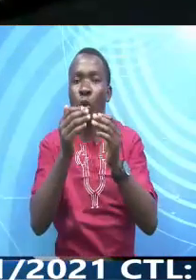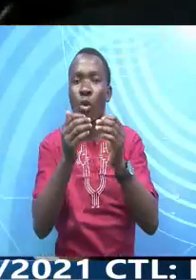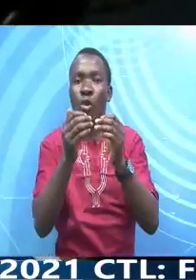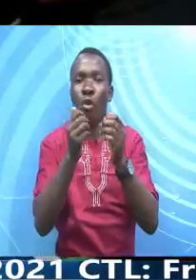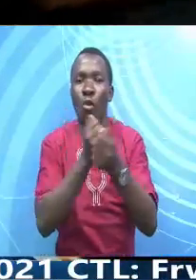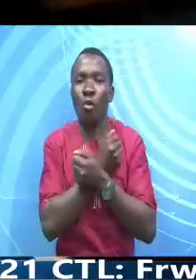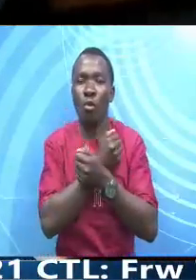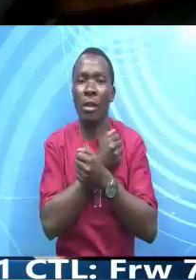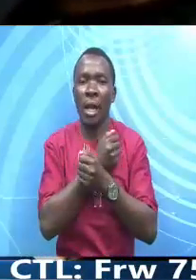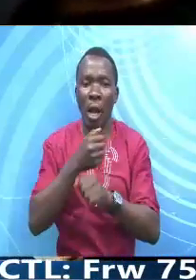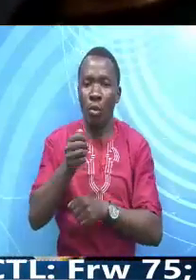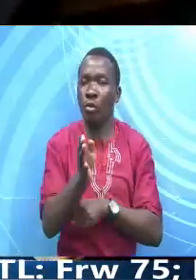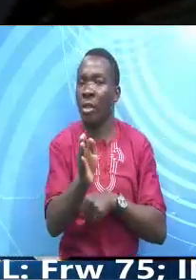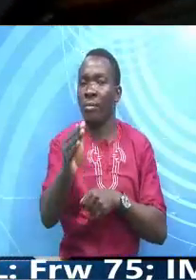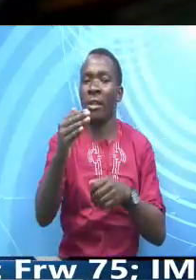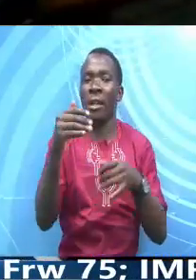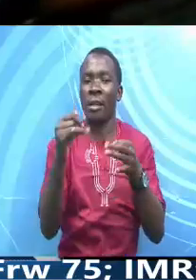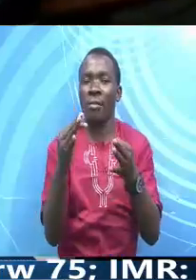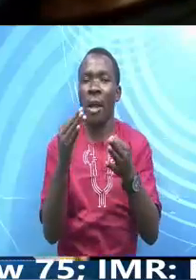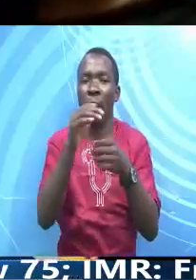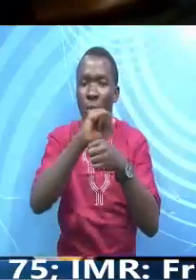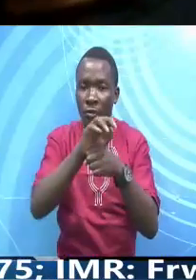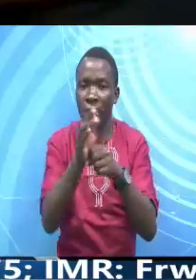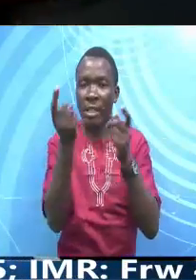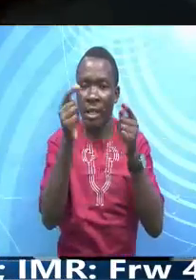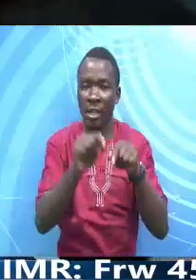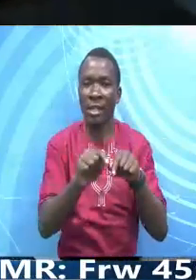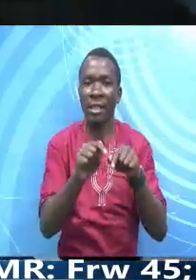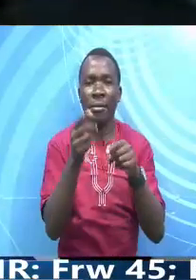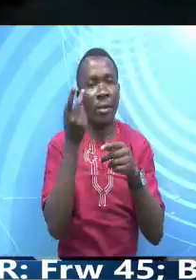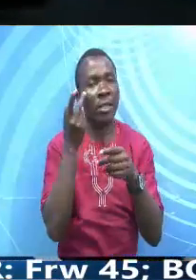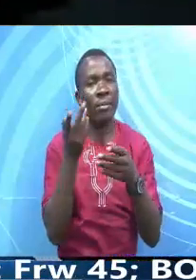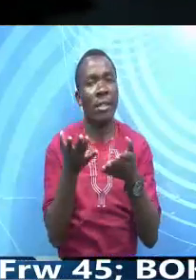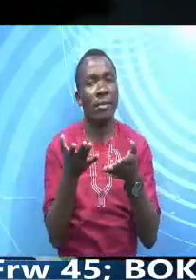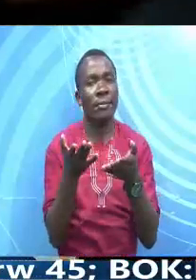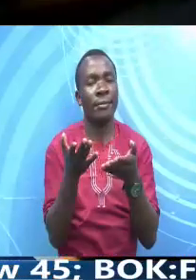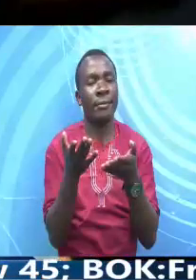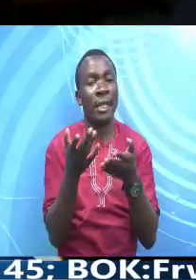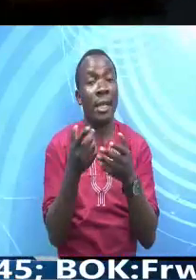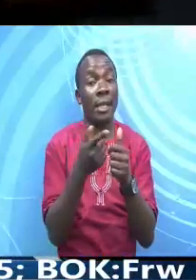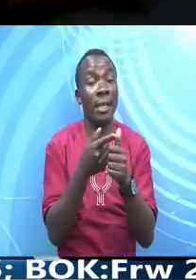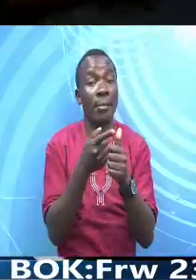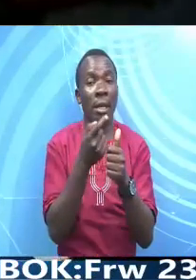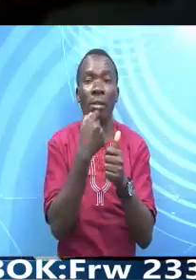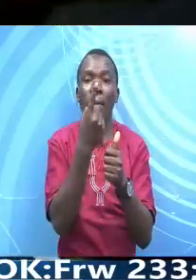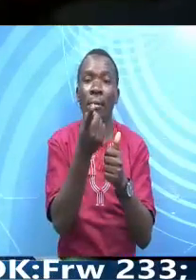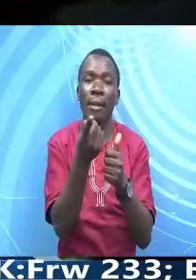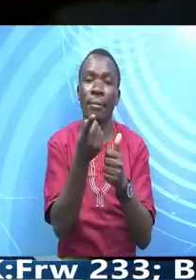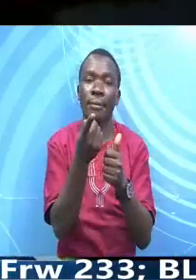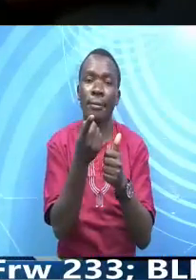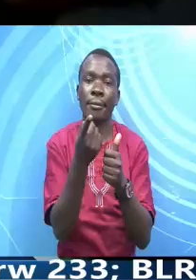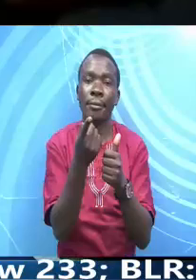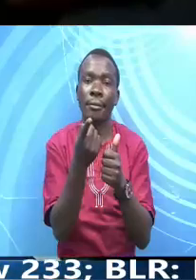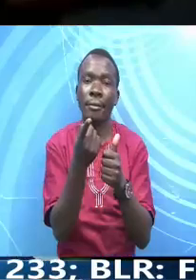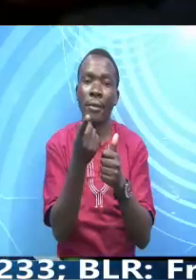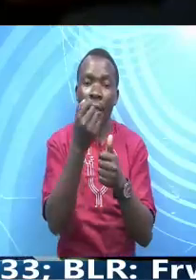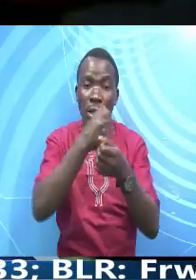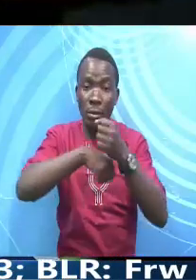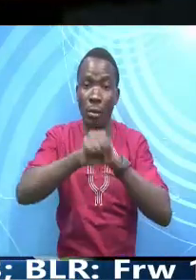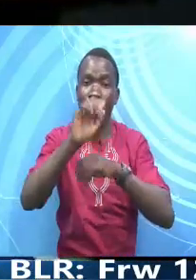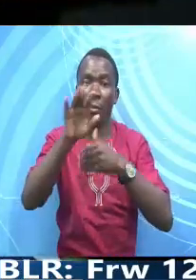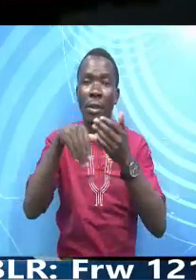ubu coronavirus yabakomye mu nkokora rwagiye gukorwa iki icya mbere twabwira nuko ibikorwa byose